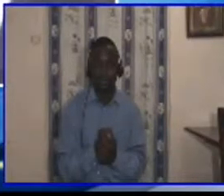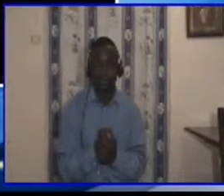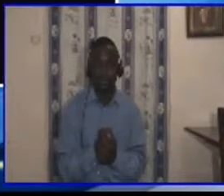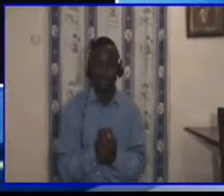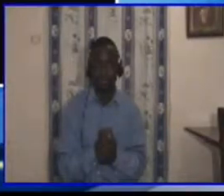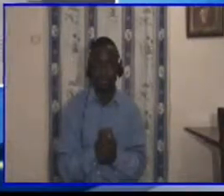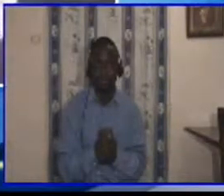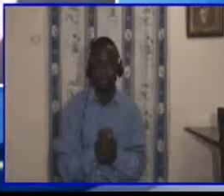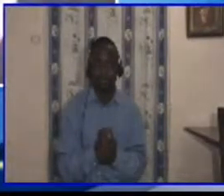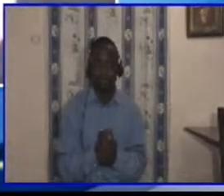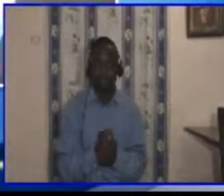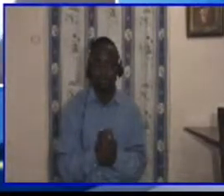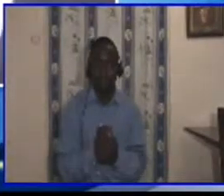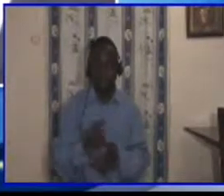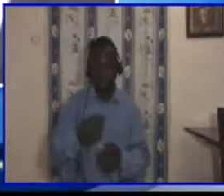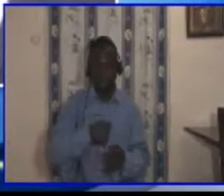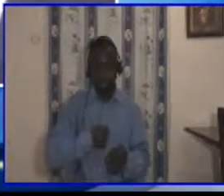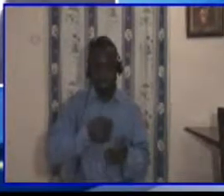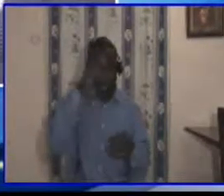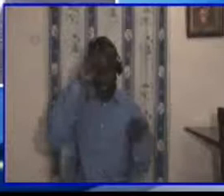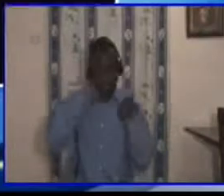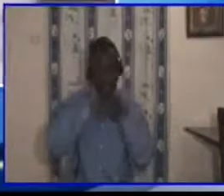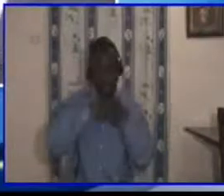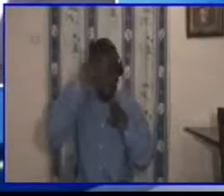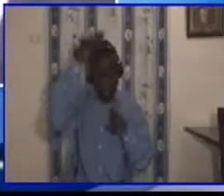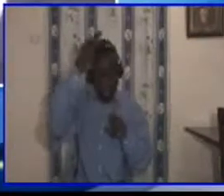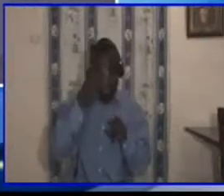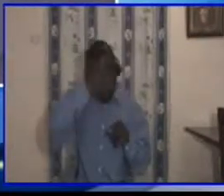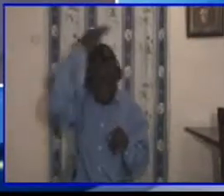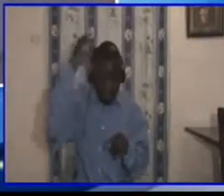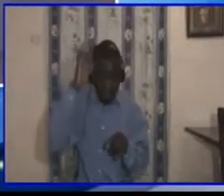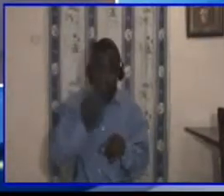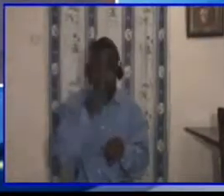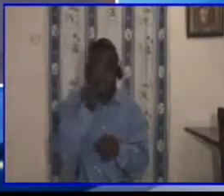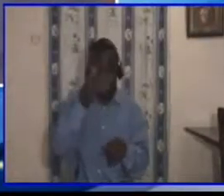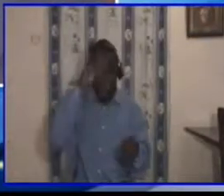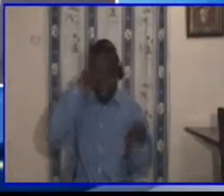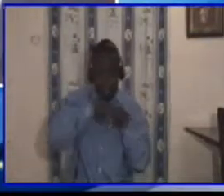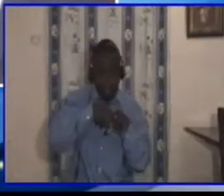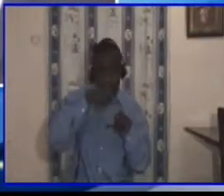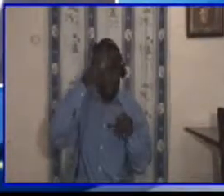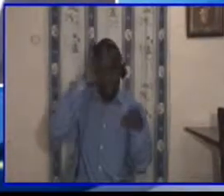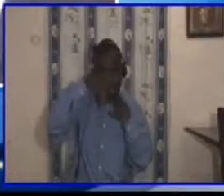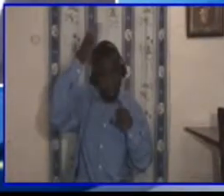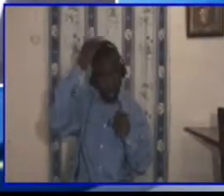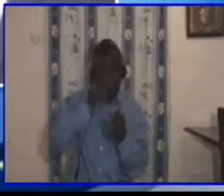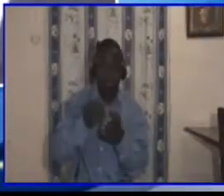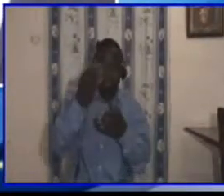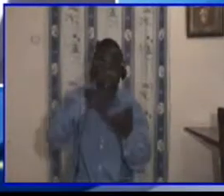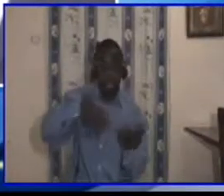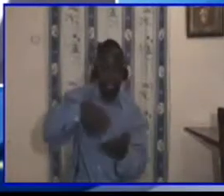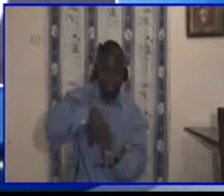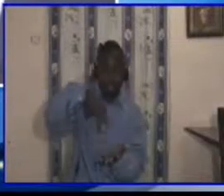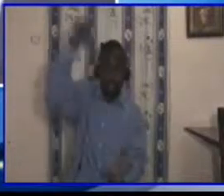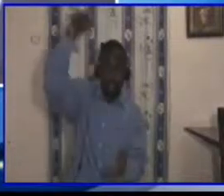io e val de franck ho visto il fratello brano salire su una nuvola in